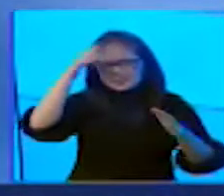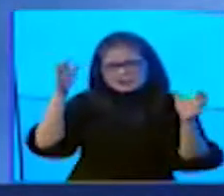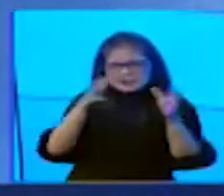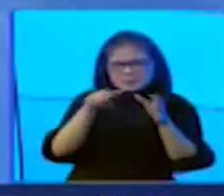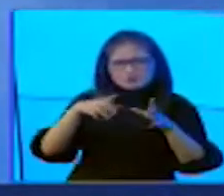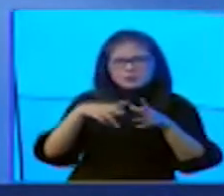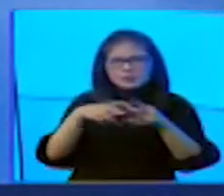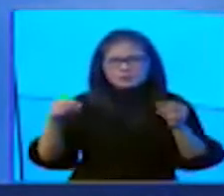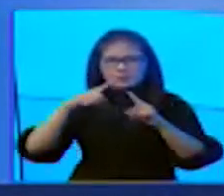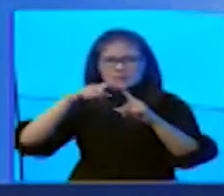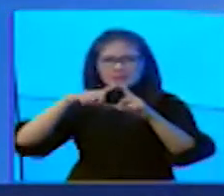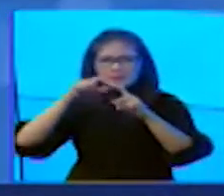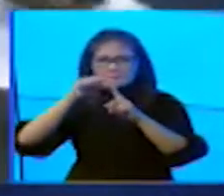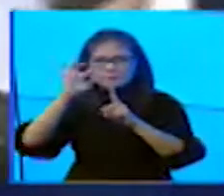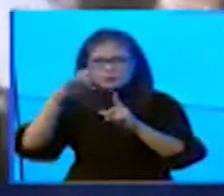di Tapos, Depok.